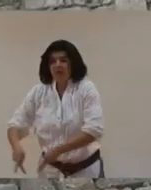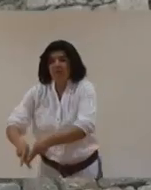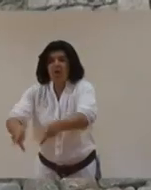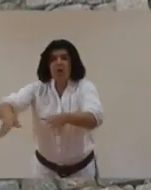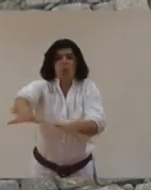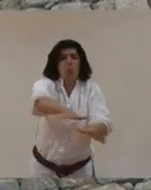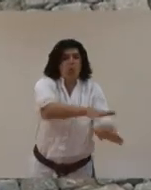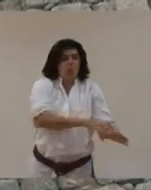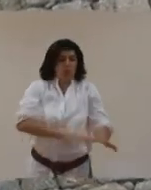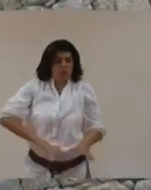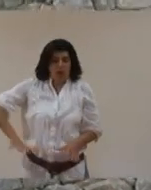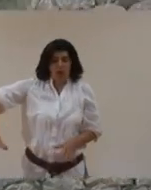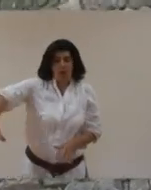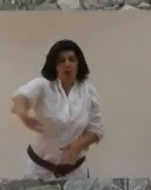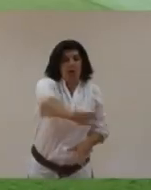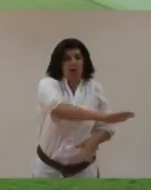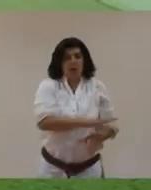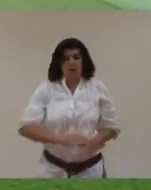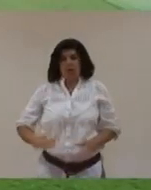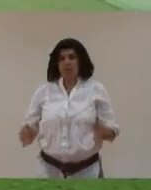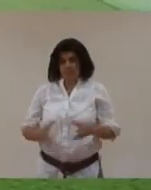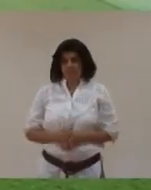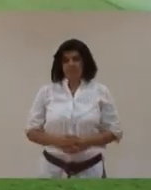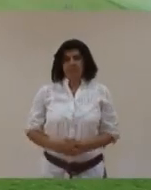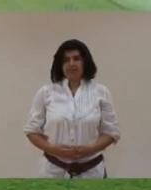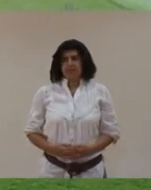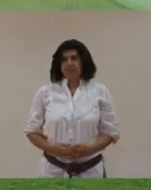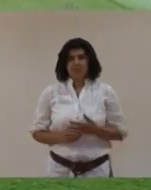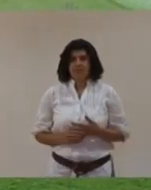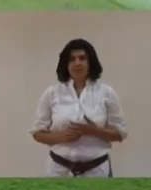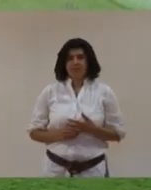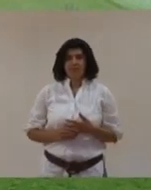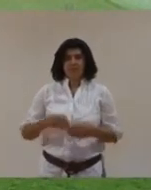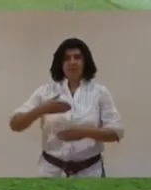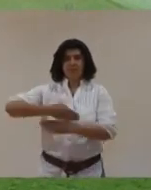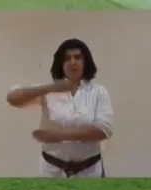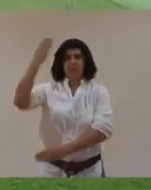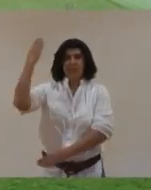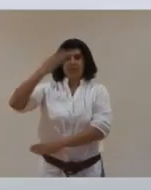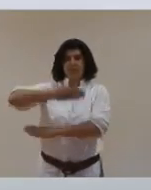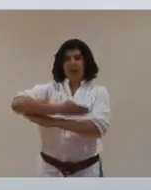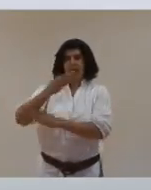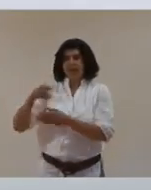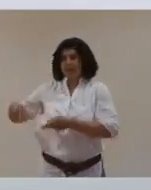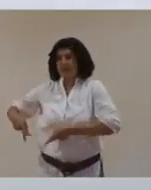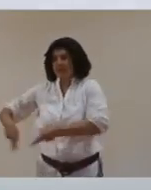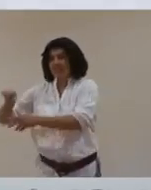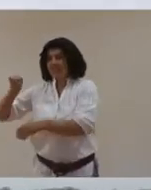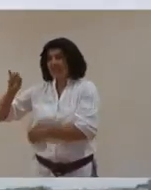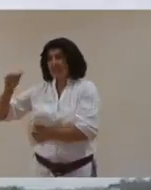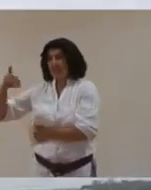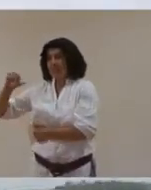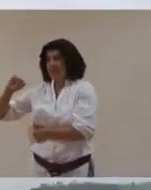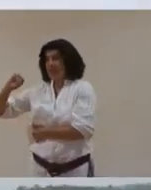Au pied de ce donjon haut de 28 m coule encore le petit ruisseau, le sevraux, qui alimentait autrefois les douves. Aujourd'hui il